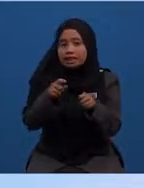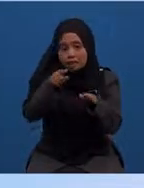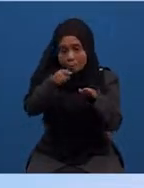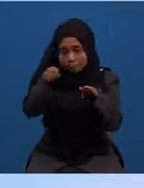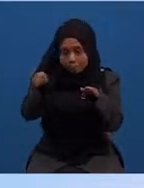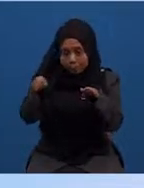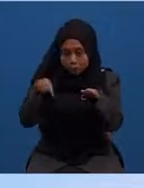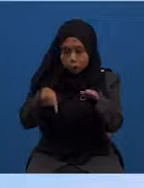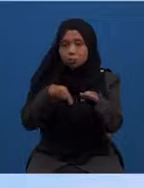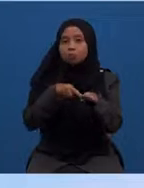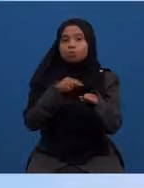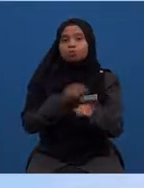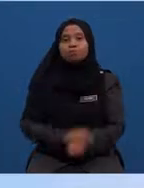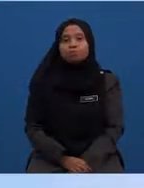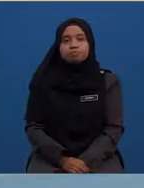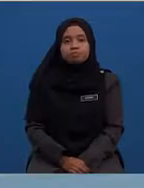bilangan penjuru.